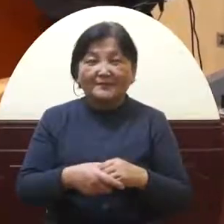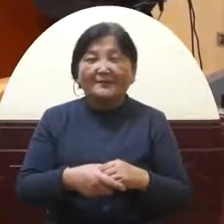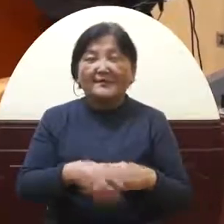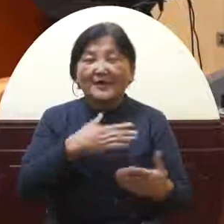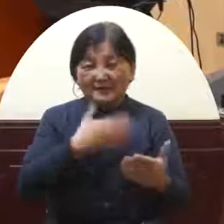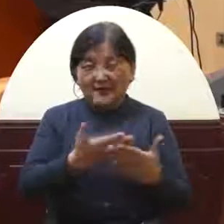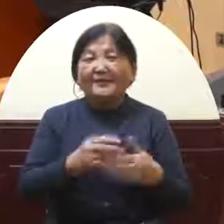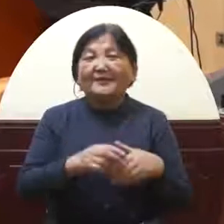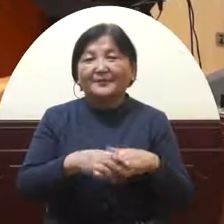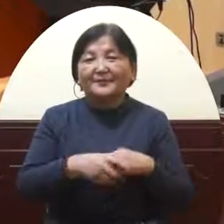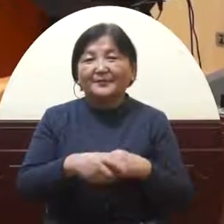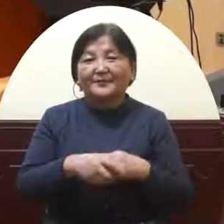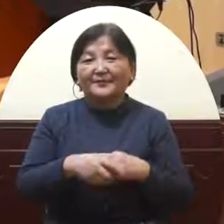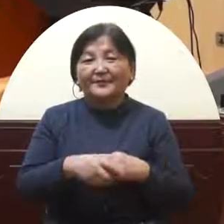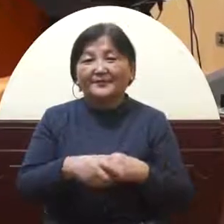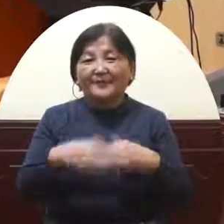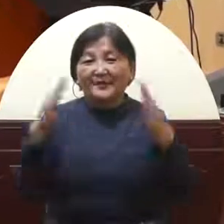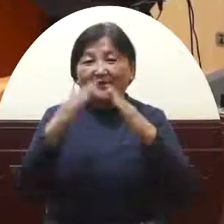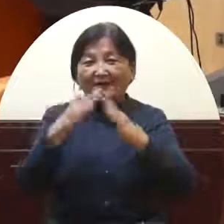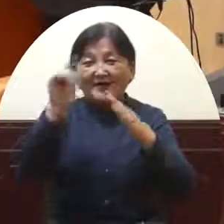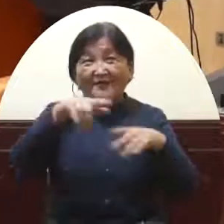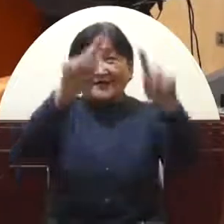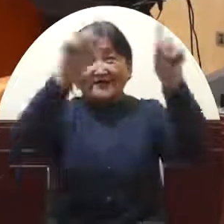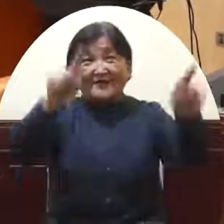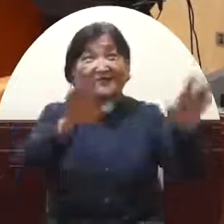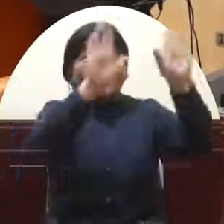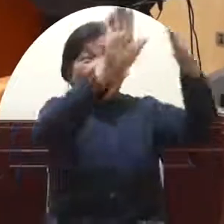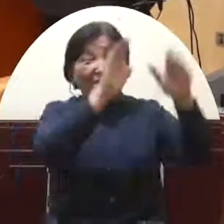А та баярлалаа. Гэртээ очиад үлгэнэ.